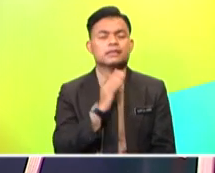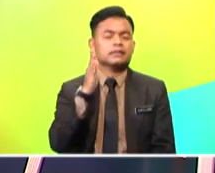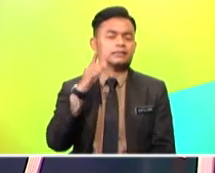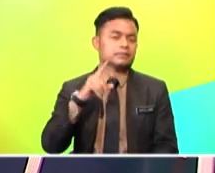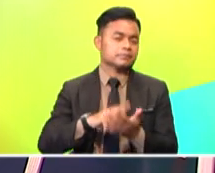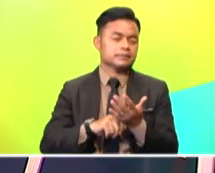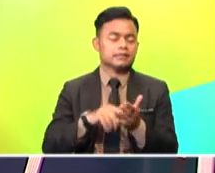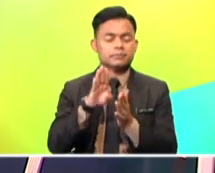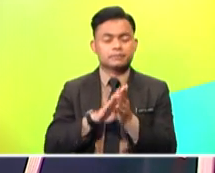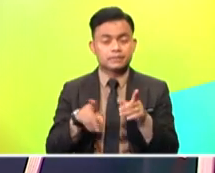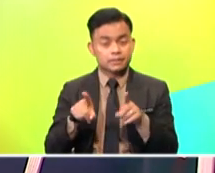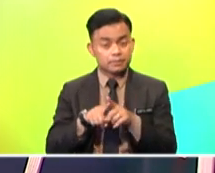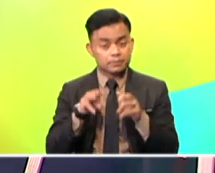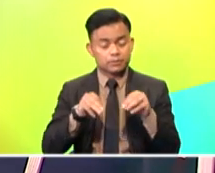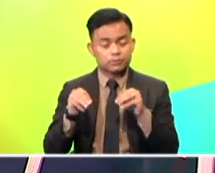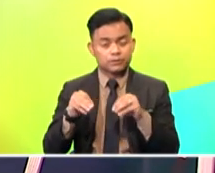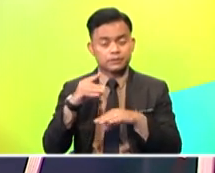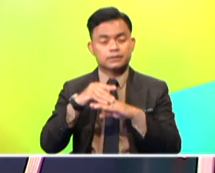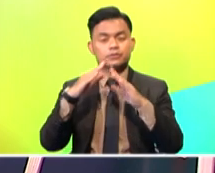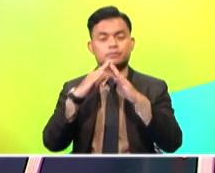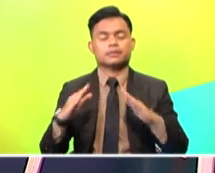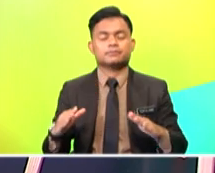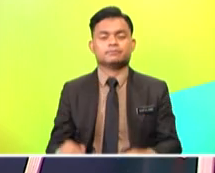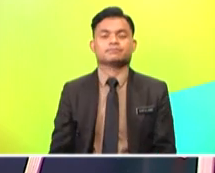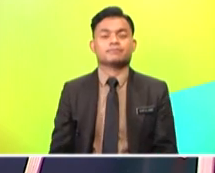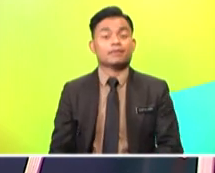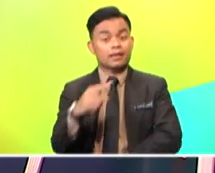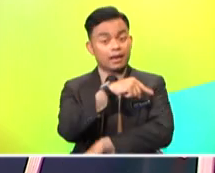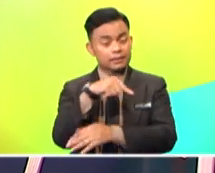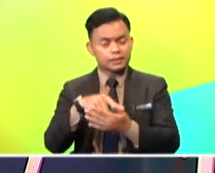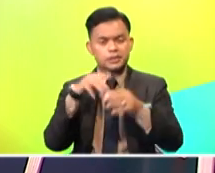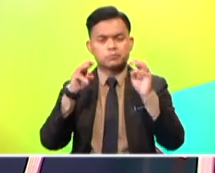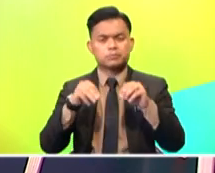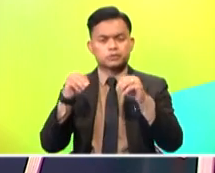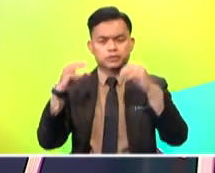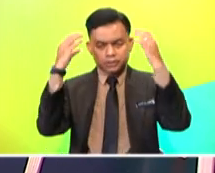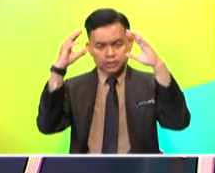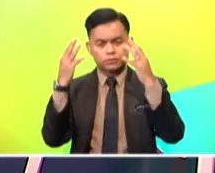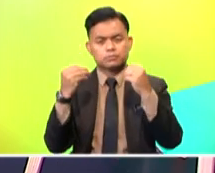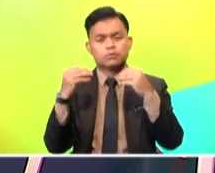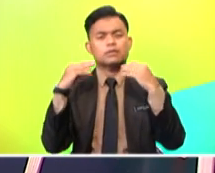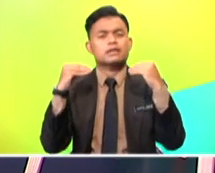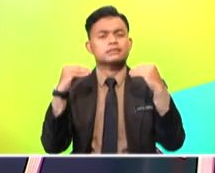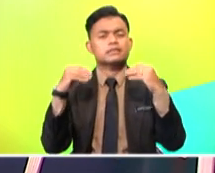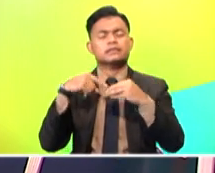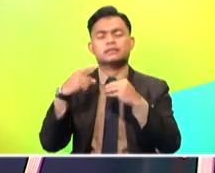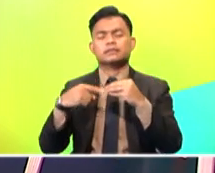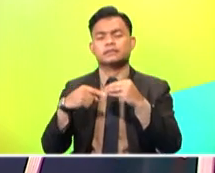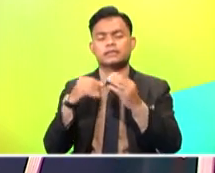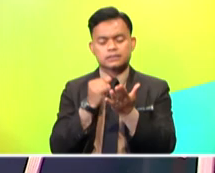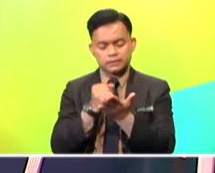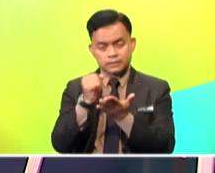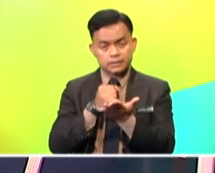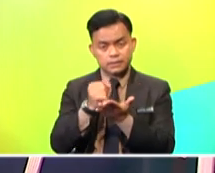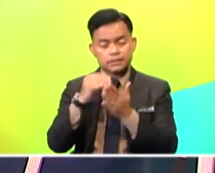yang berada di rumah? Okey, hari ini murid-murid, Cikgu nak ajar tentang jenis-jenis rumah.